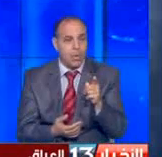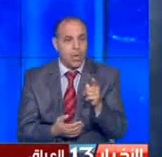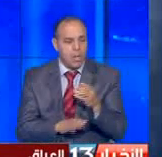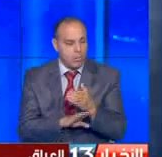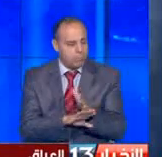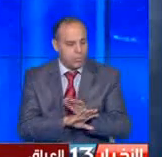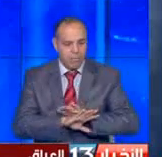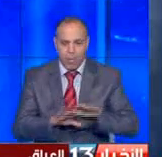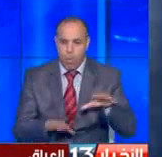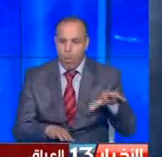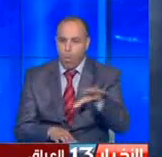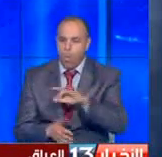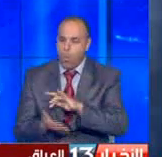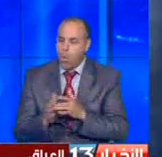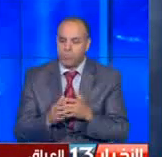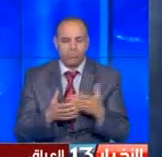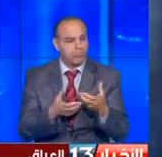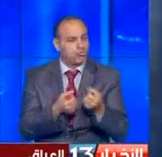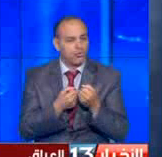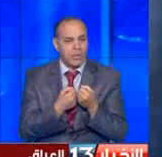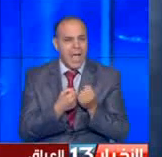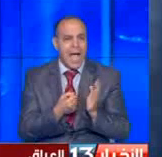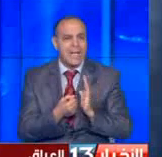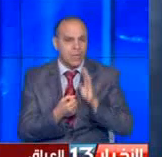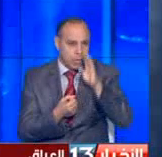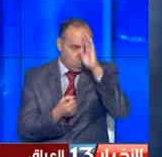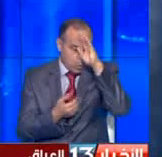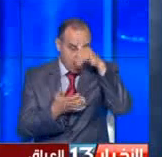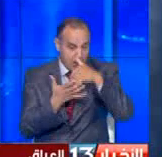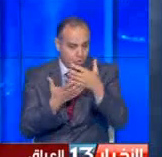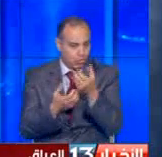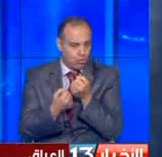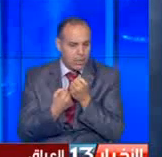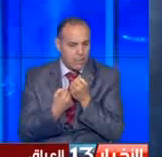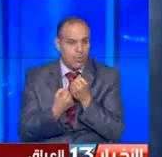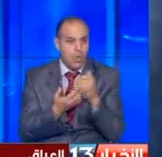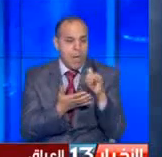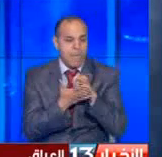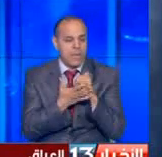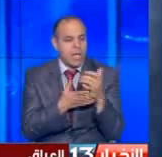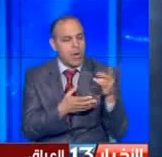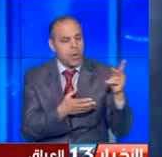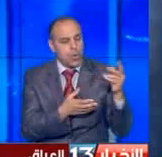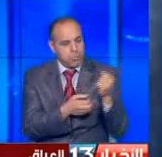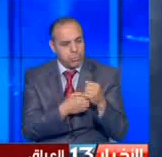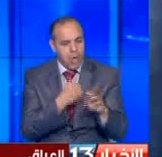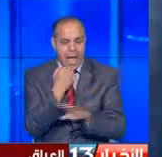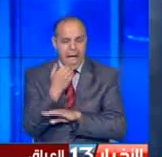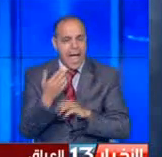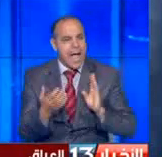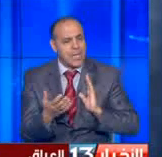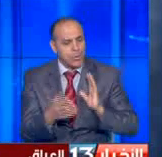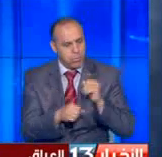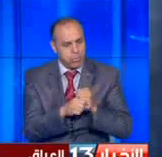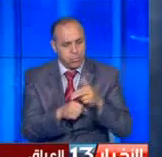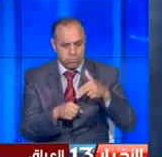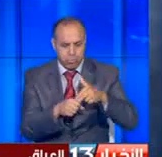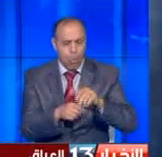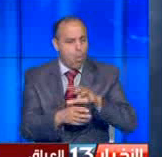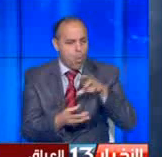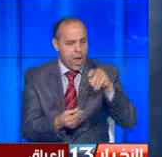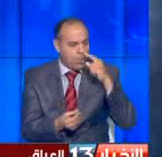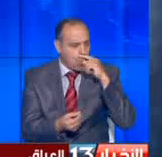اكتملت في مناطق استراتيجيه من ابرزها مركز المدينه ومطار كركوك و قاعده عسكريه ومنشات غاز الشمال